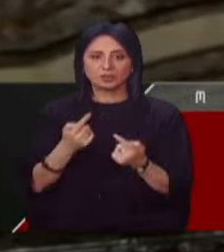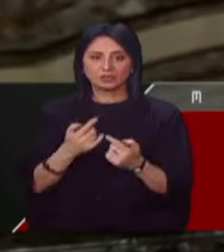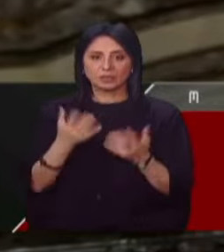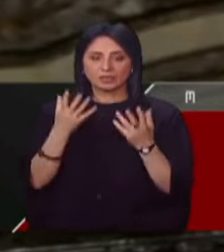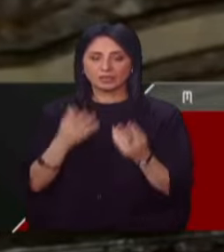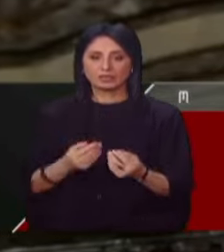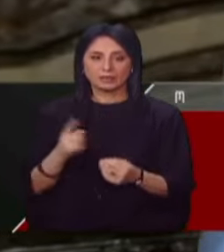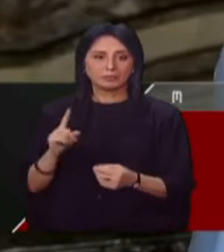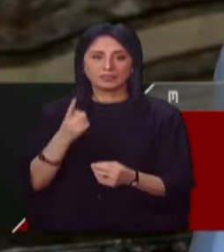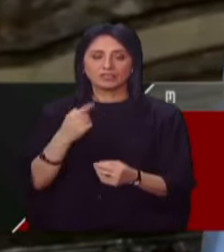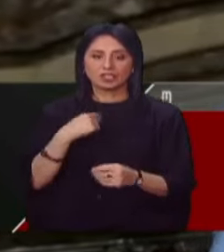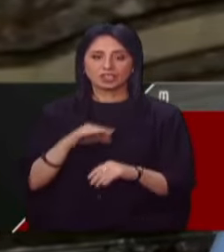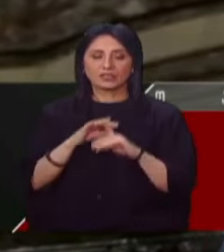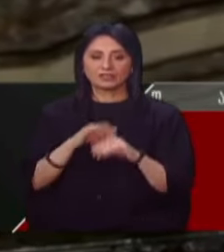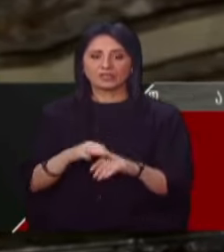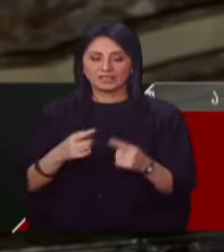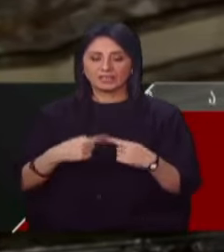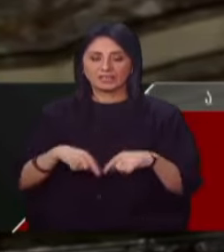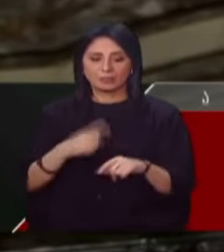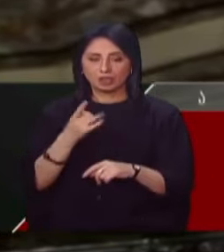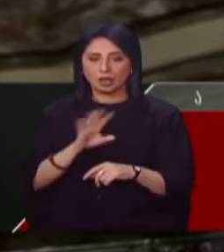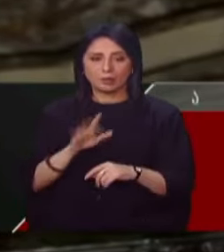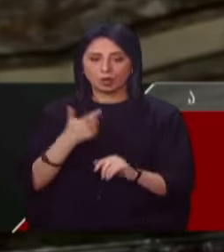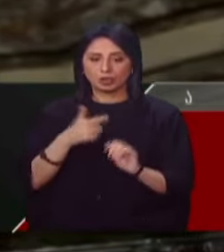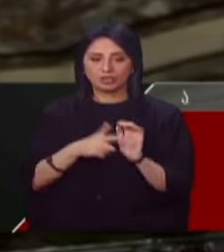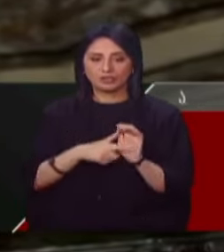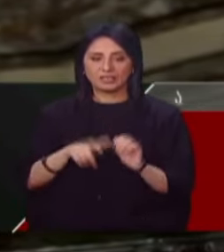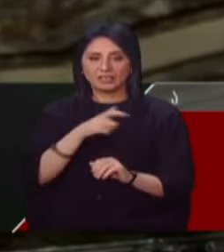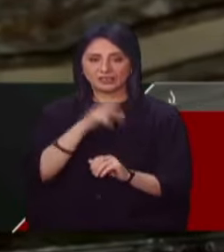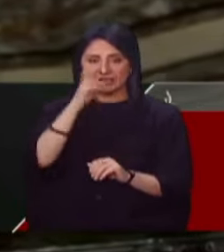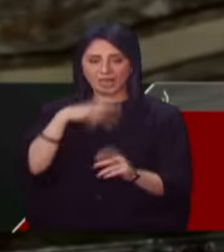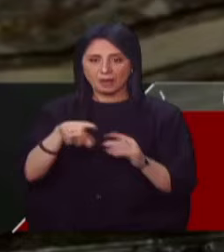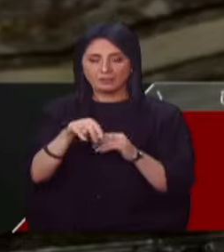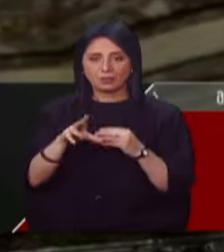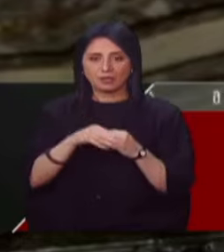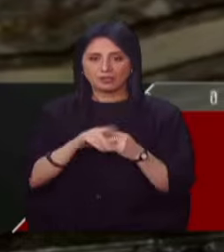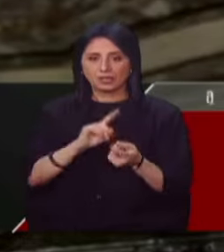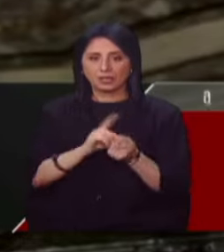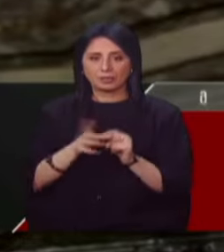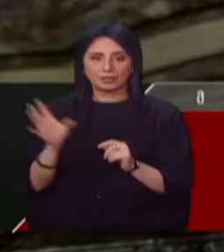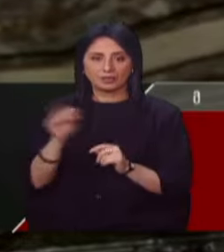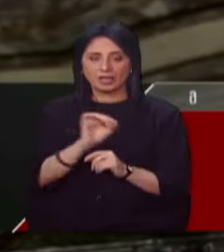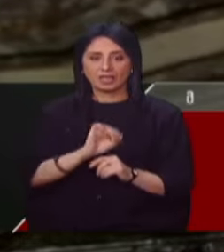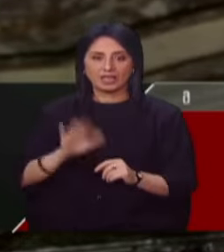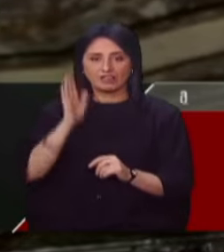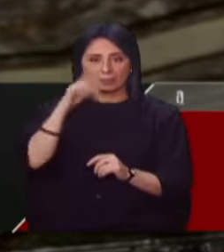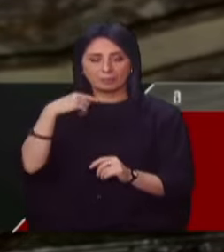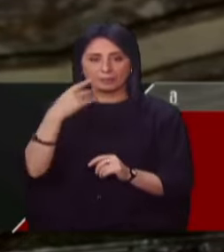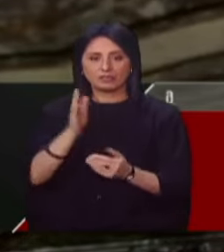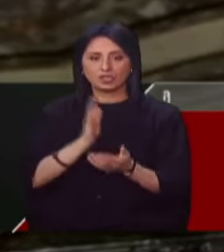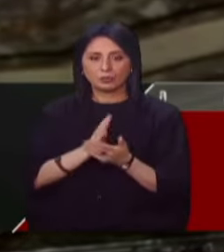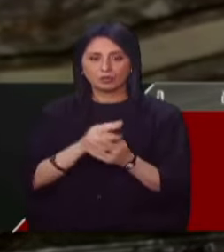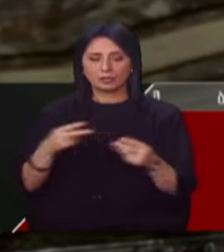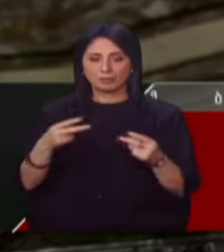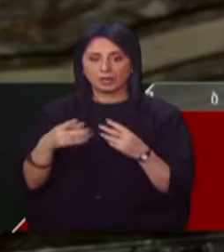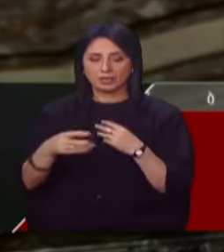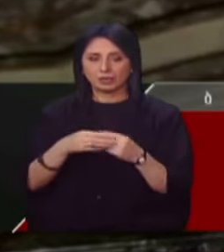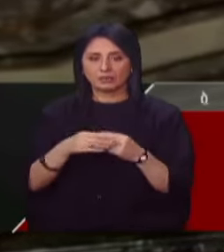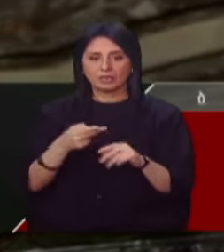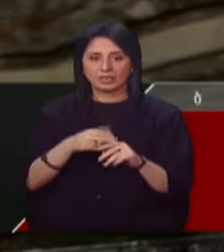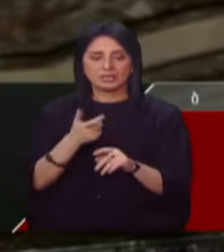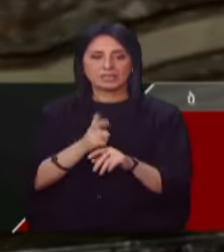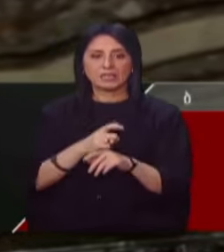დღეა. პირველად ჩვენ ვატარებთ საბჭოს არა მხოლოდ 27 წევრ სახელმწიფოსთან ერთად, არამედ ყველა ევროპული პერსპექტივის მქონე პარტნიორთან. ეს